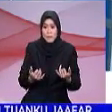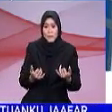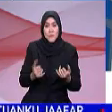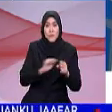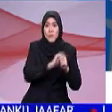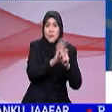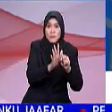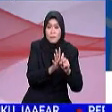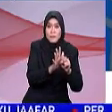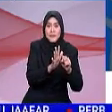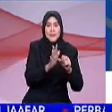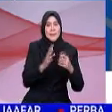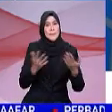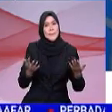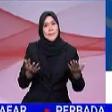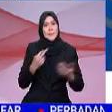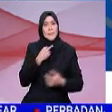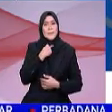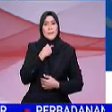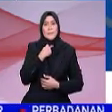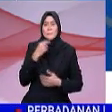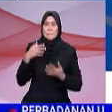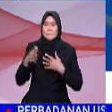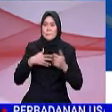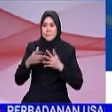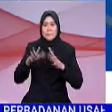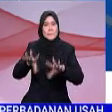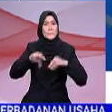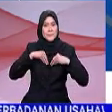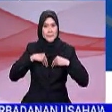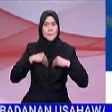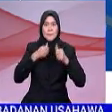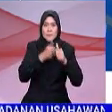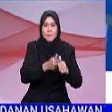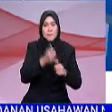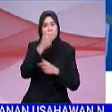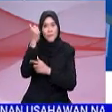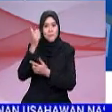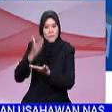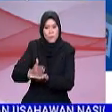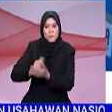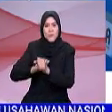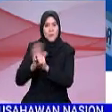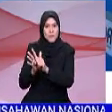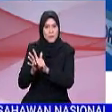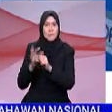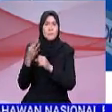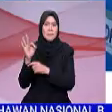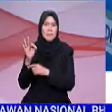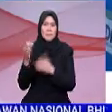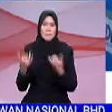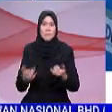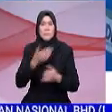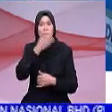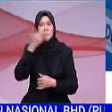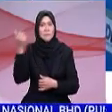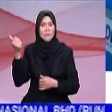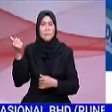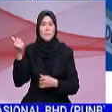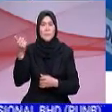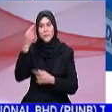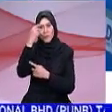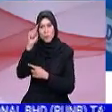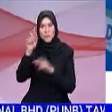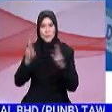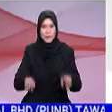ni, kita kena ikutlah apa yang kerajaan suruh untuk mengekang penularan COVID-19. Sebab itulah yang terbaiklah bagi